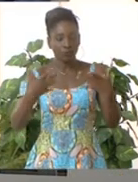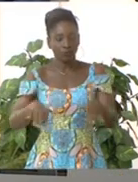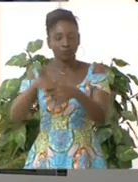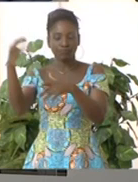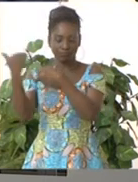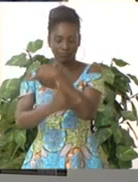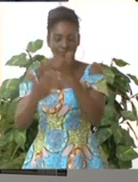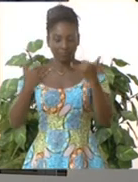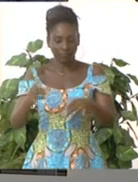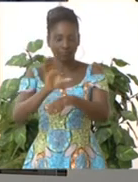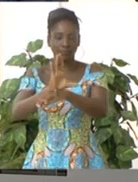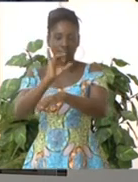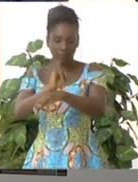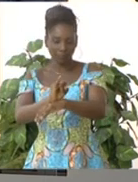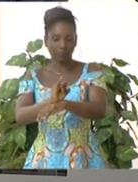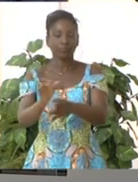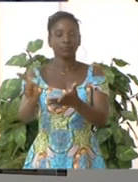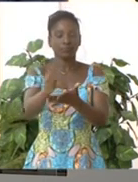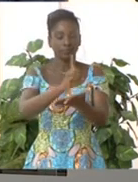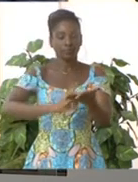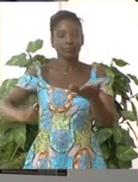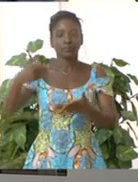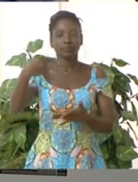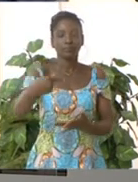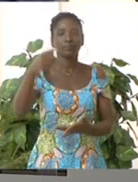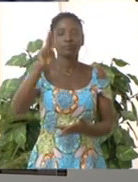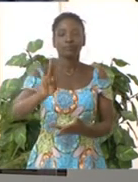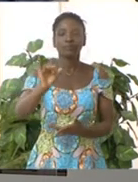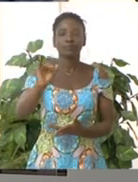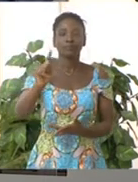qui trie département de guitry